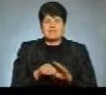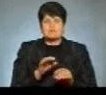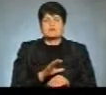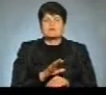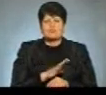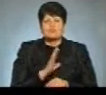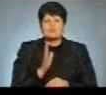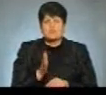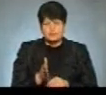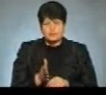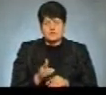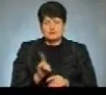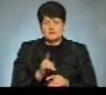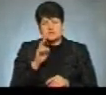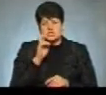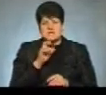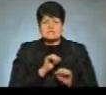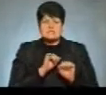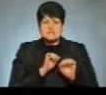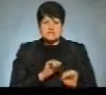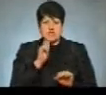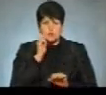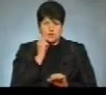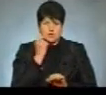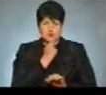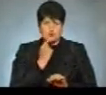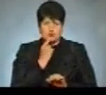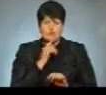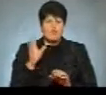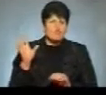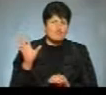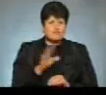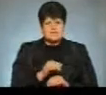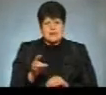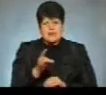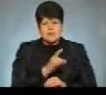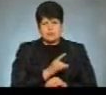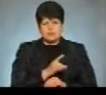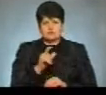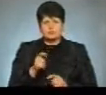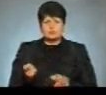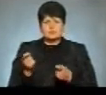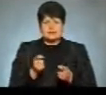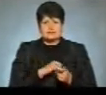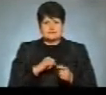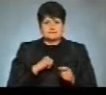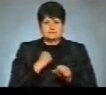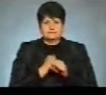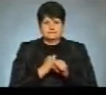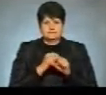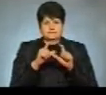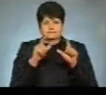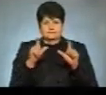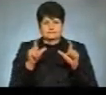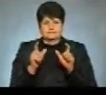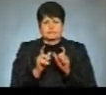щоб держава захищала українську мову в усіх регіонах. Із собою люди принесли саморобні плакати із закликами до